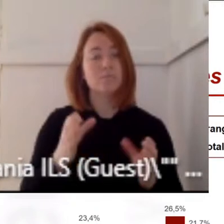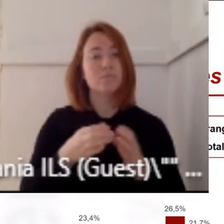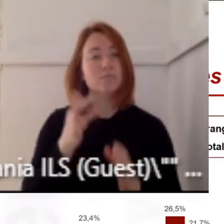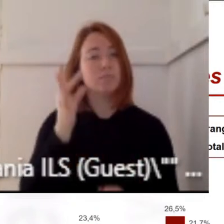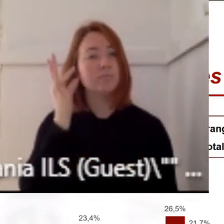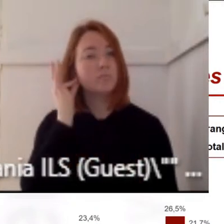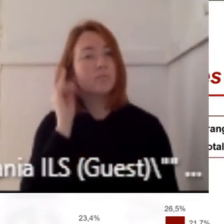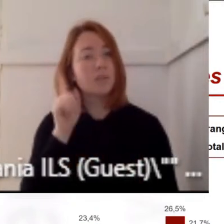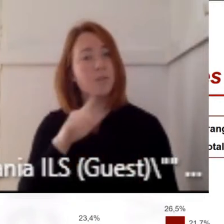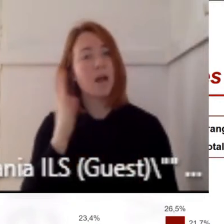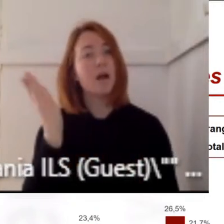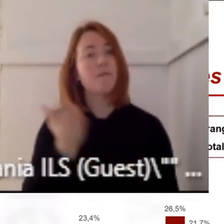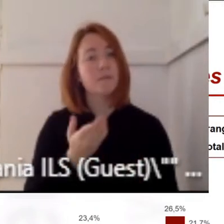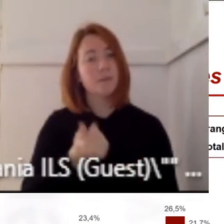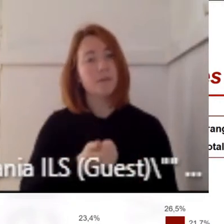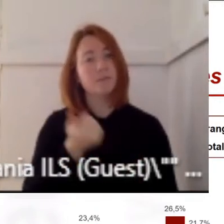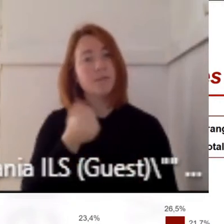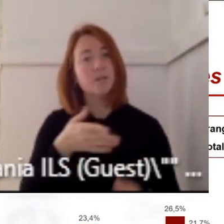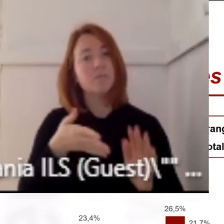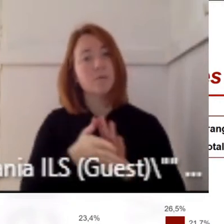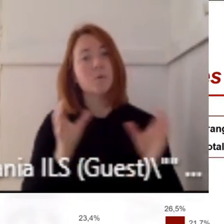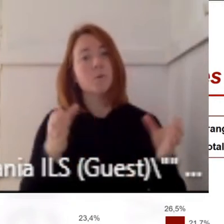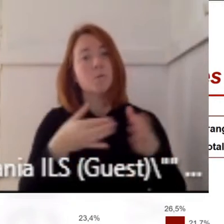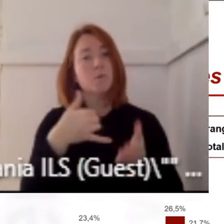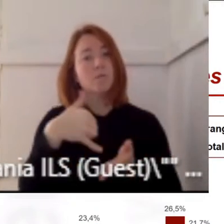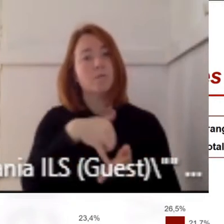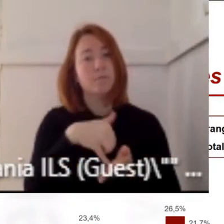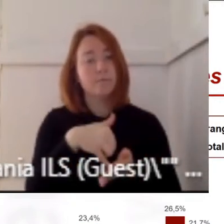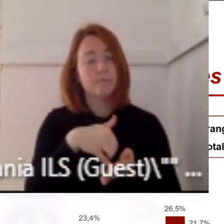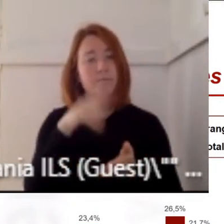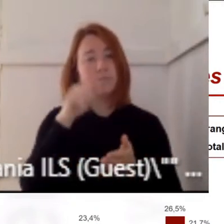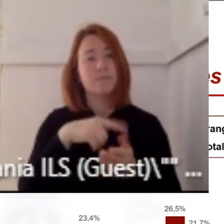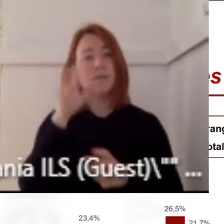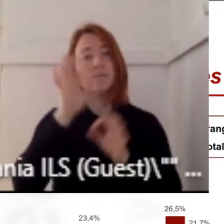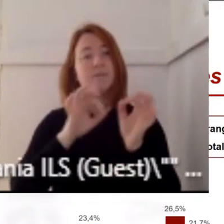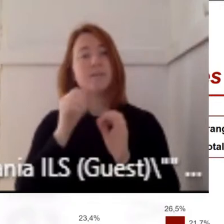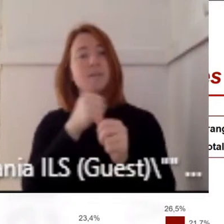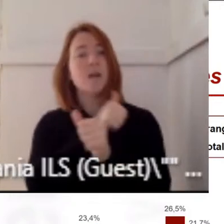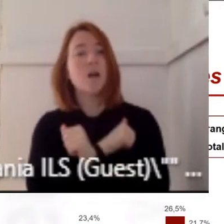i per això doncs, també hem destacat, per exemple, que la taxa d'atur de les dones